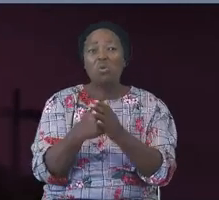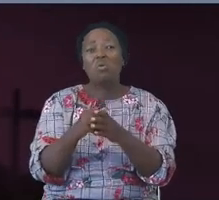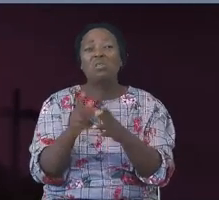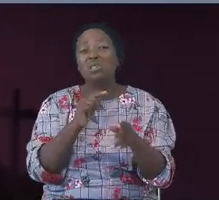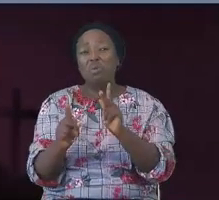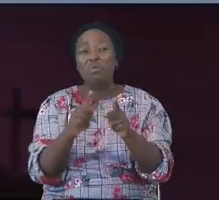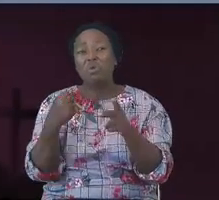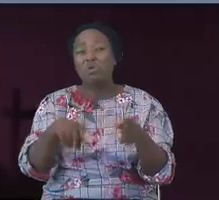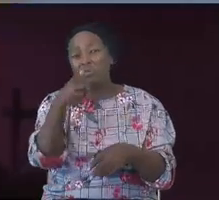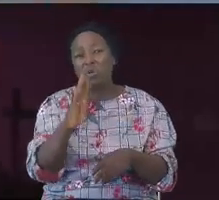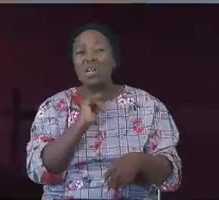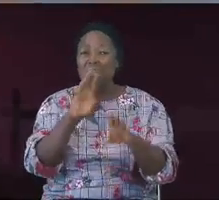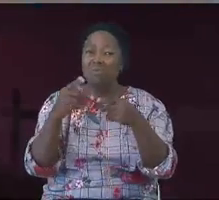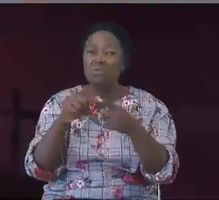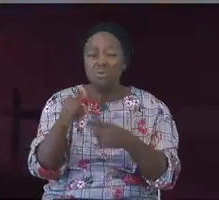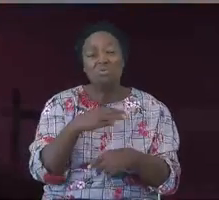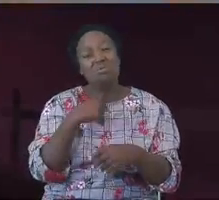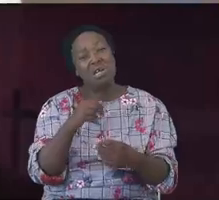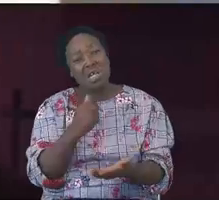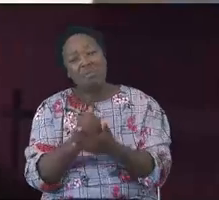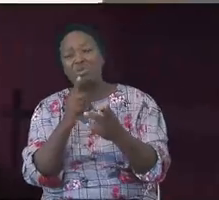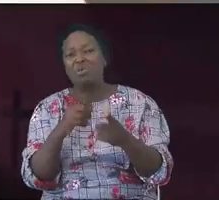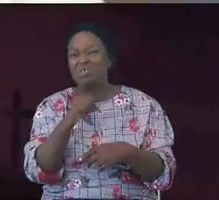un mari, et